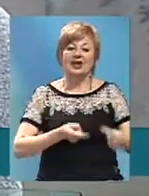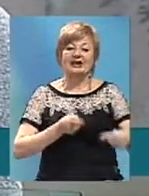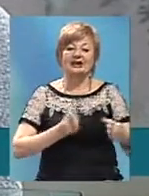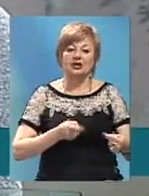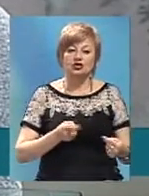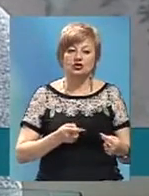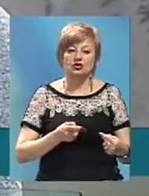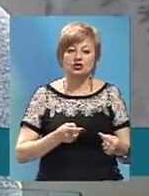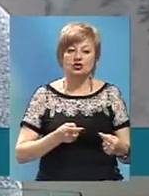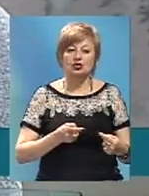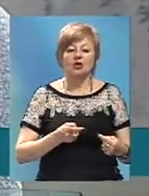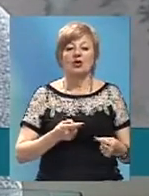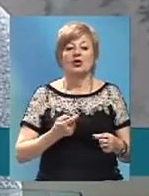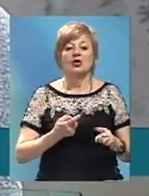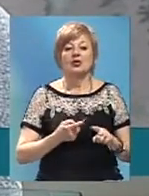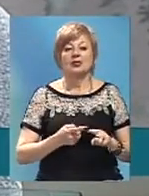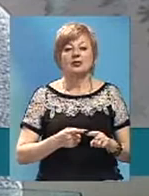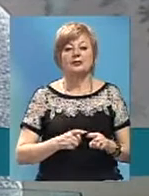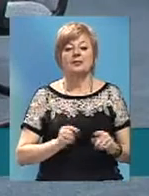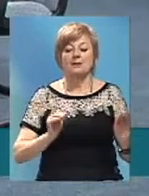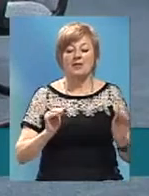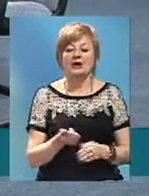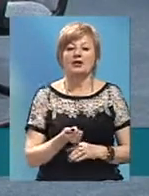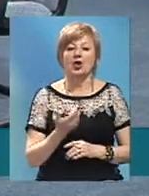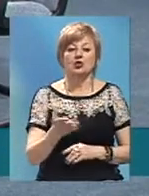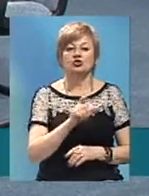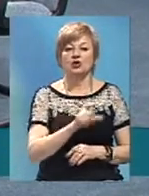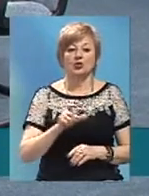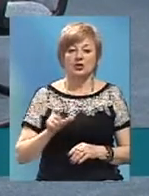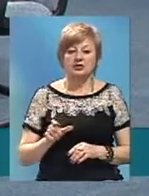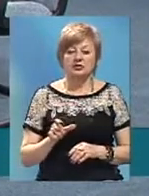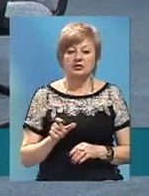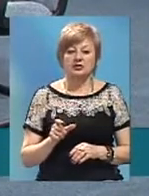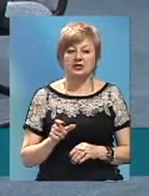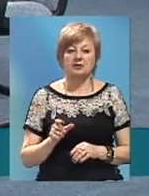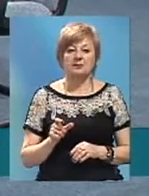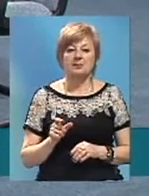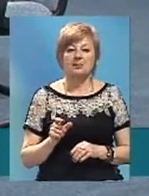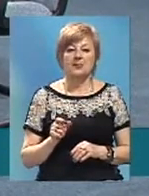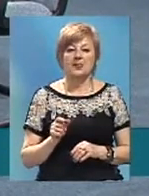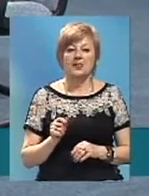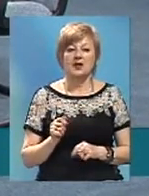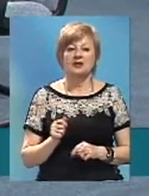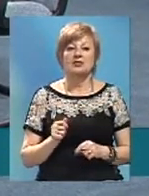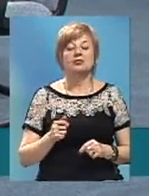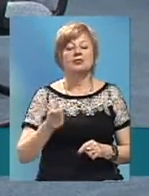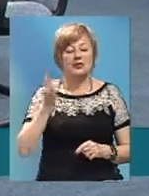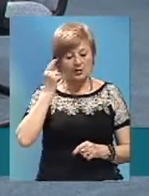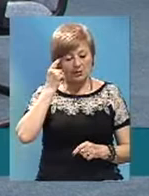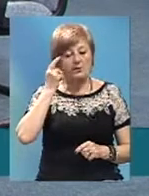критично, гомеопатично мала кількість людей, я не про якість зараз, а про кількість,